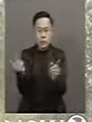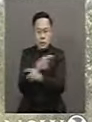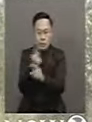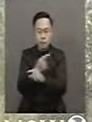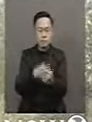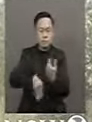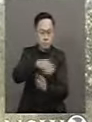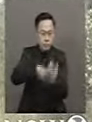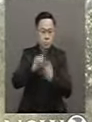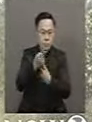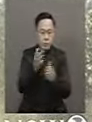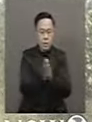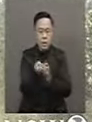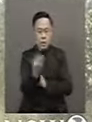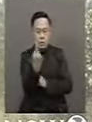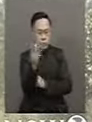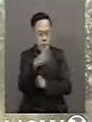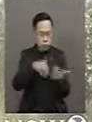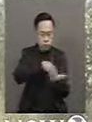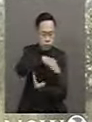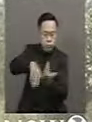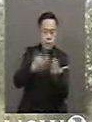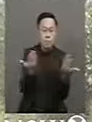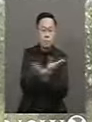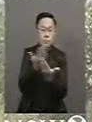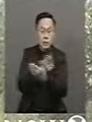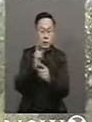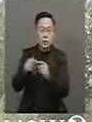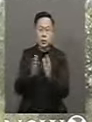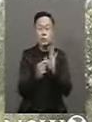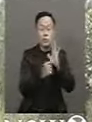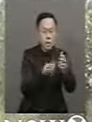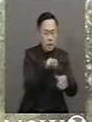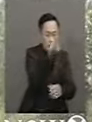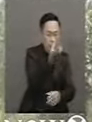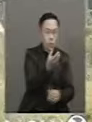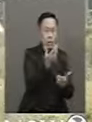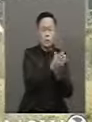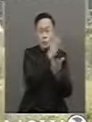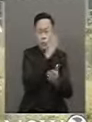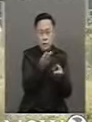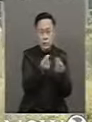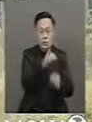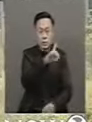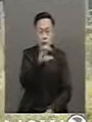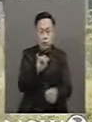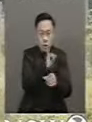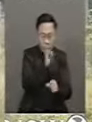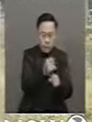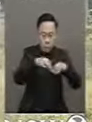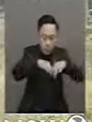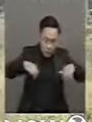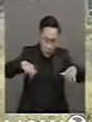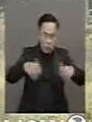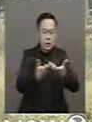เชิงเดี่ยวที่มีผลกระทบจากเรื่องของราคารับซื้อถ้ามี 100ไร่ปลูกแบบเดียวทั้ง 100ไร่ราคาตกมากระทบหมดก็เลยจะต้อง